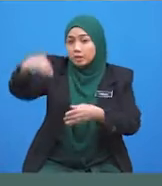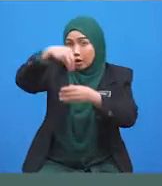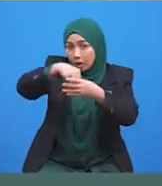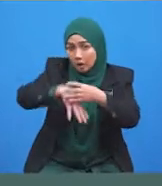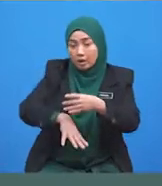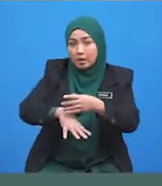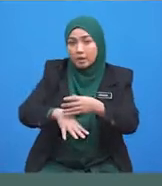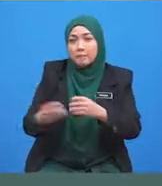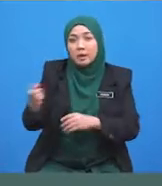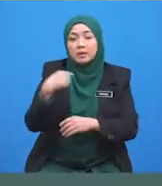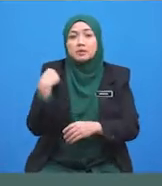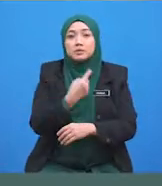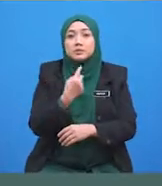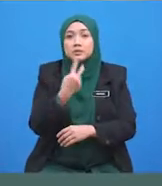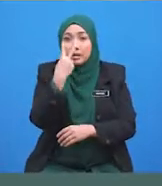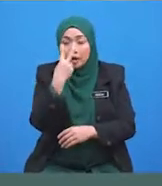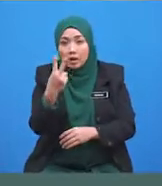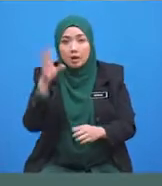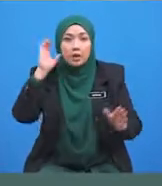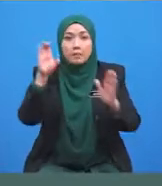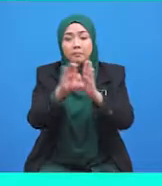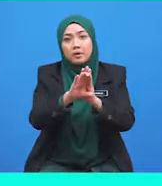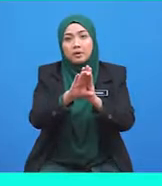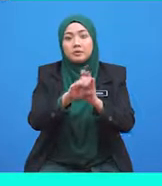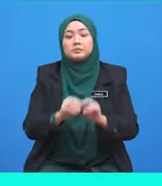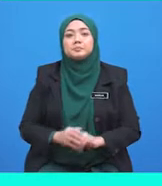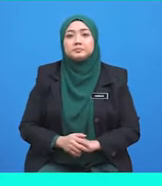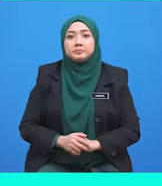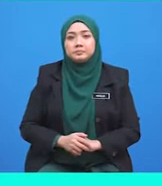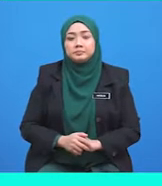kita amati gambar yang telah disediakan.